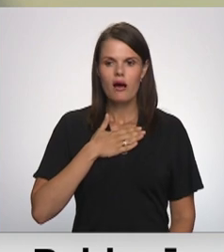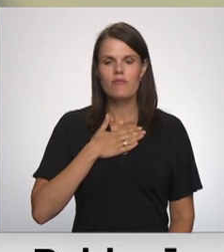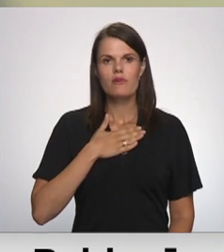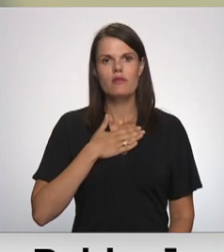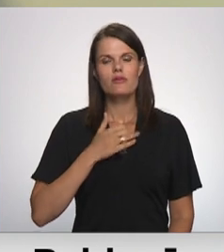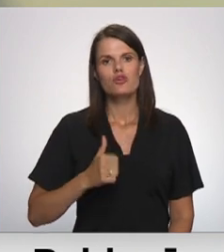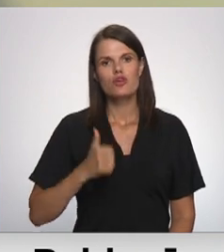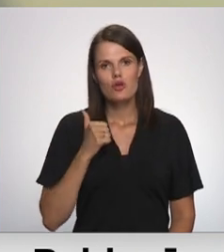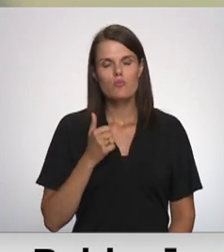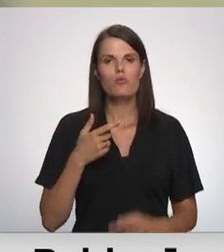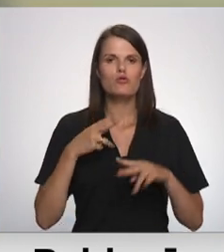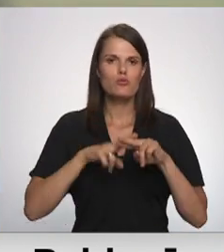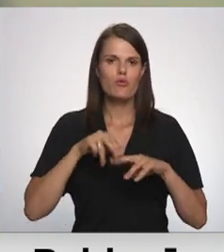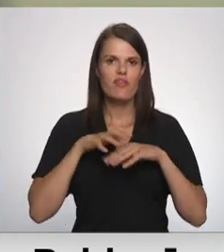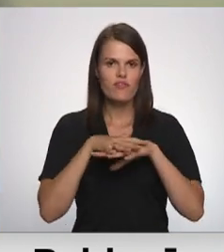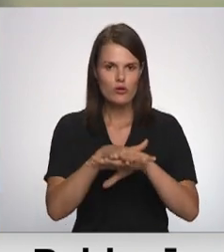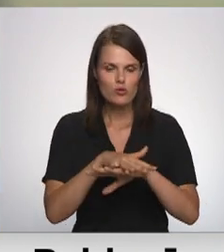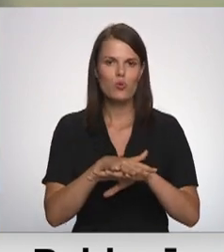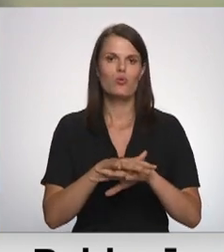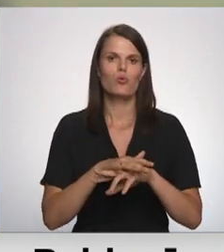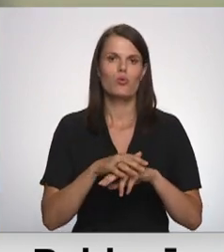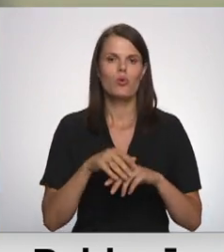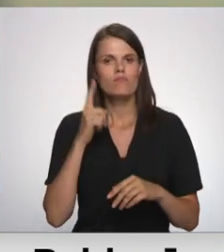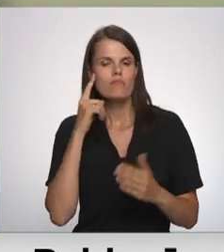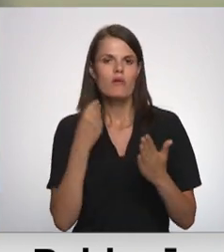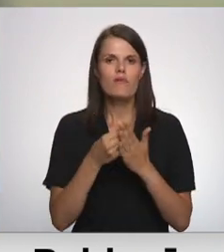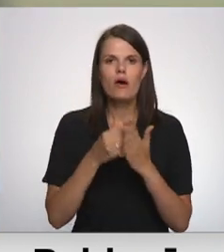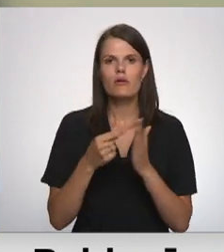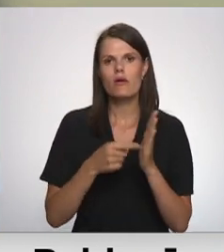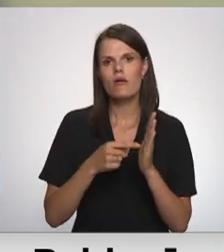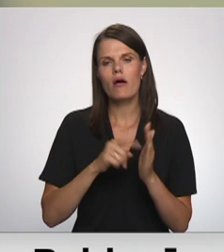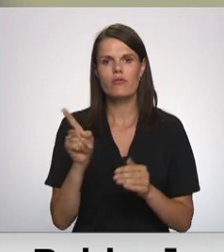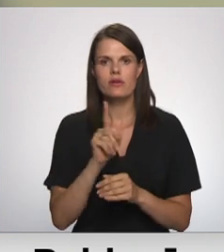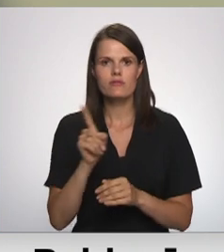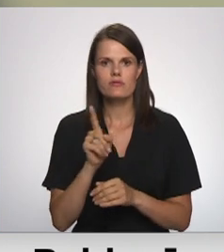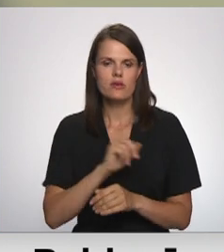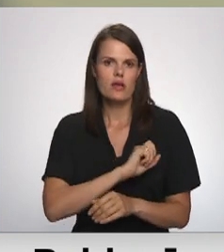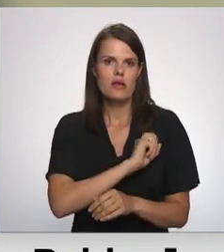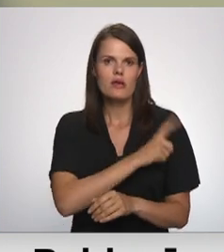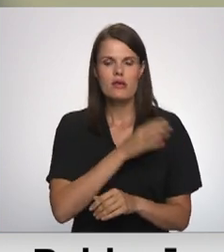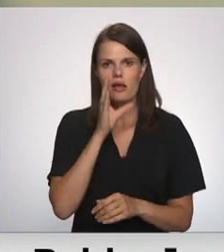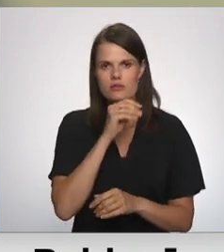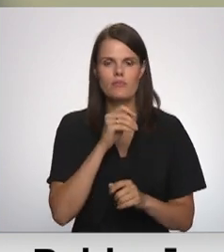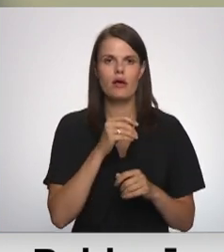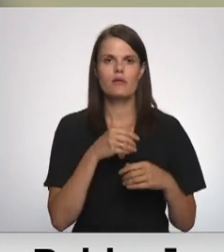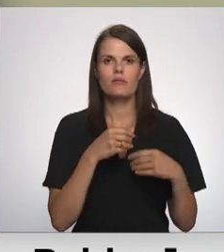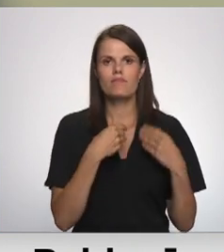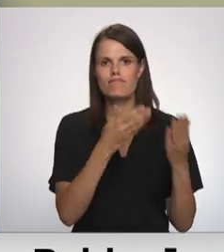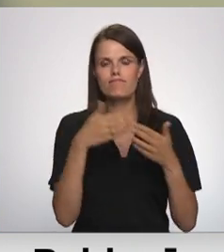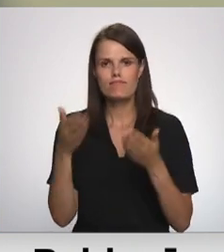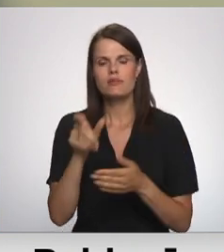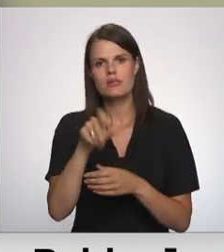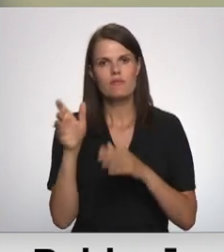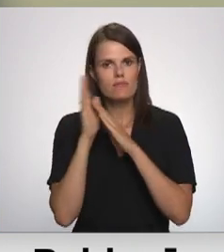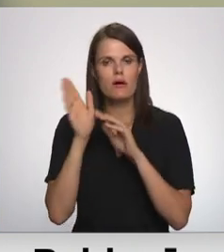savus īpašumus no infrastruktūru un vērtē arī iespējas izvietot cilvēkus arī bez